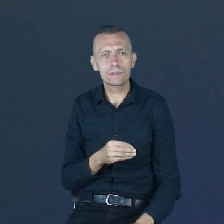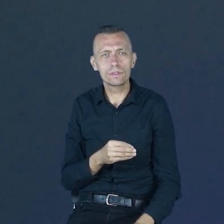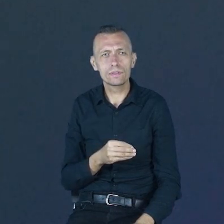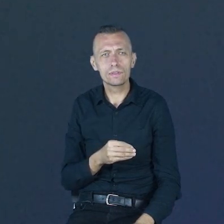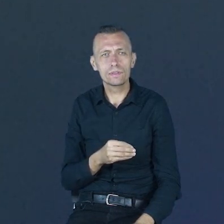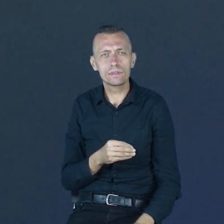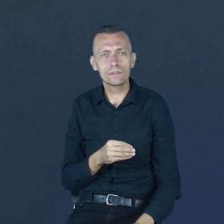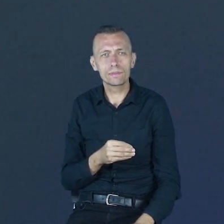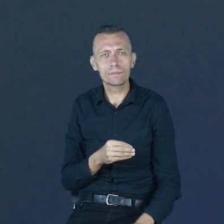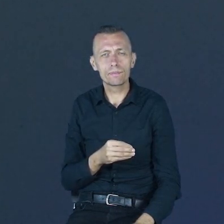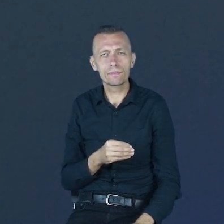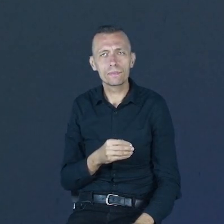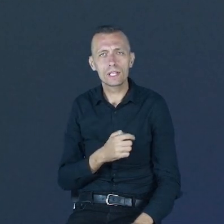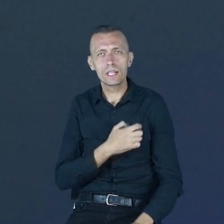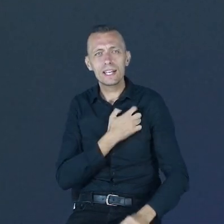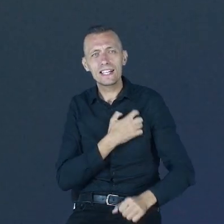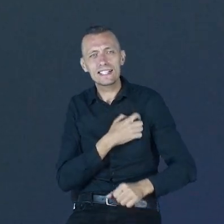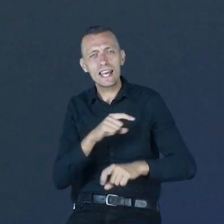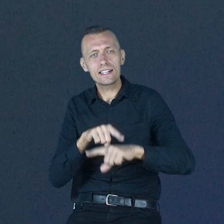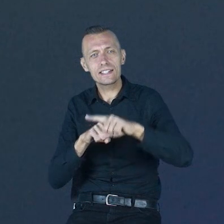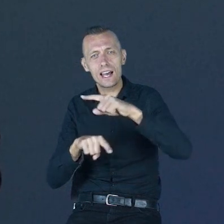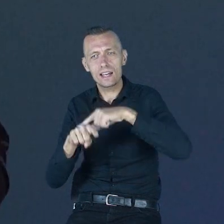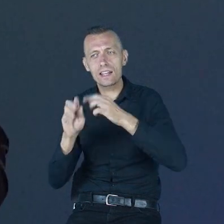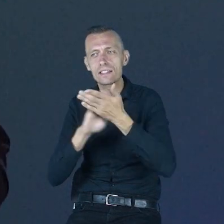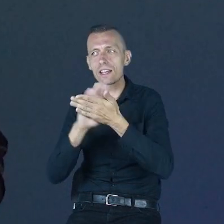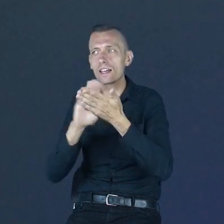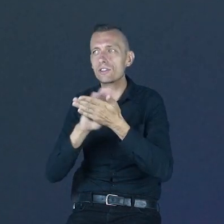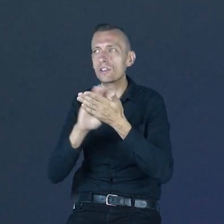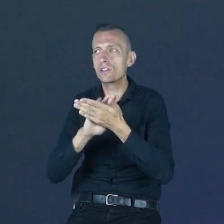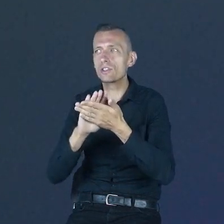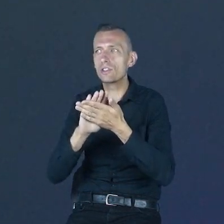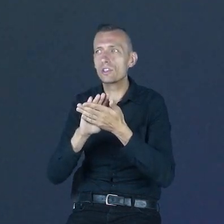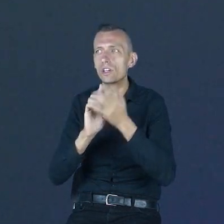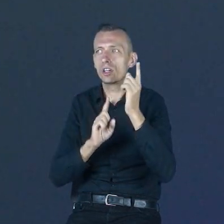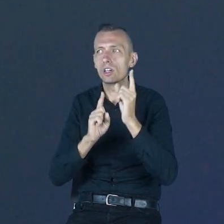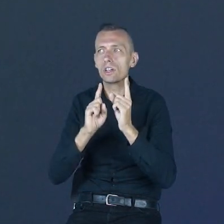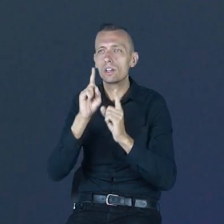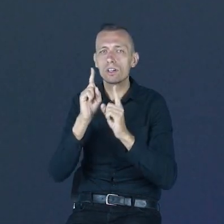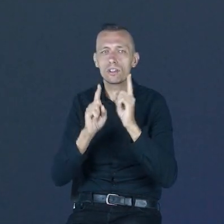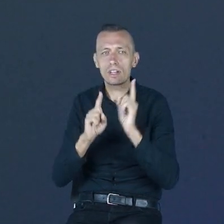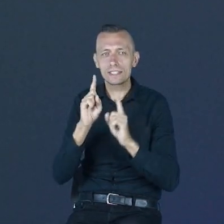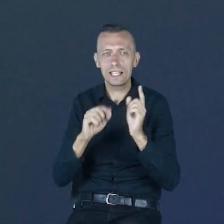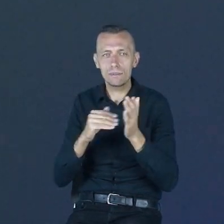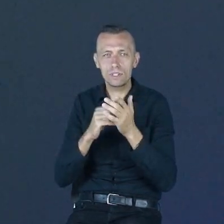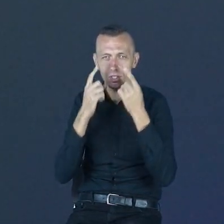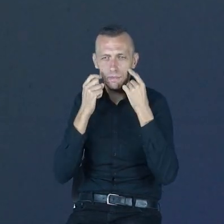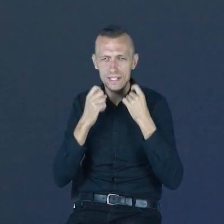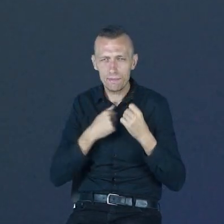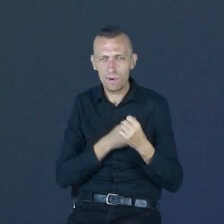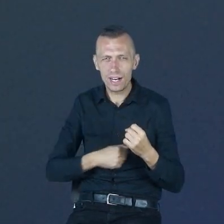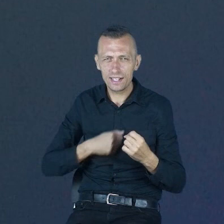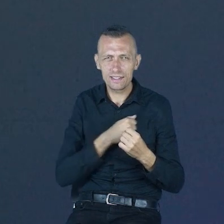zanieczyściliśmy się, i oczyszczać serce. Jak trzeba, trzeba zapłakać, po czwarte, zasmucić się i niech